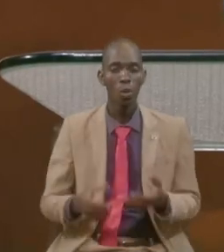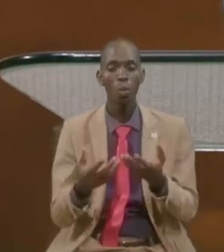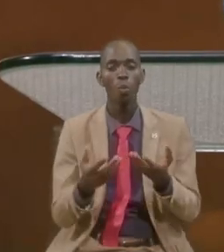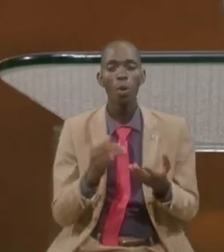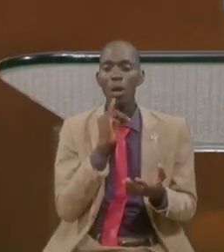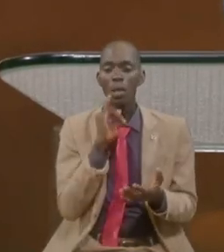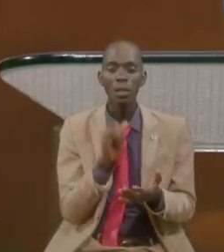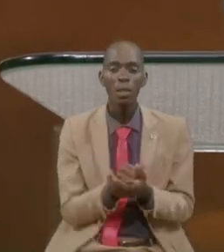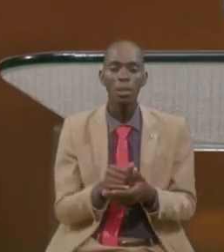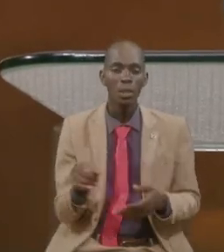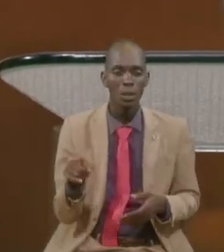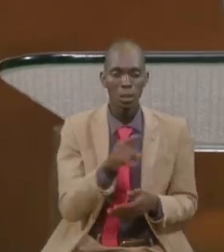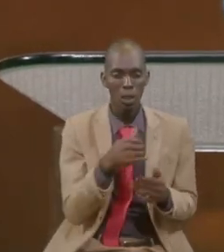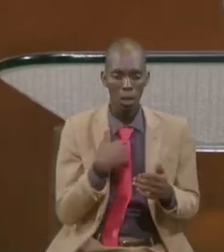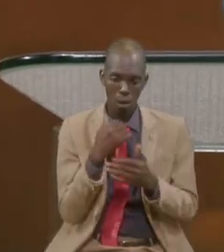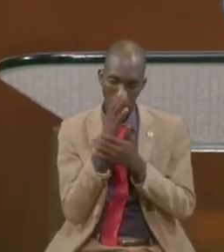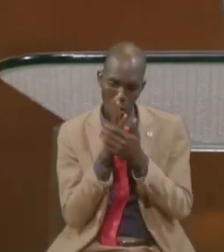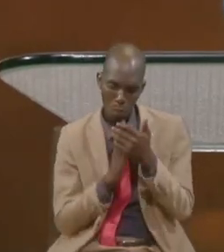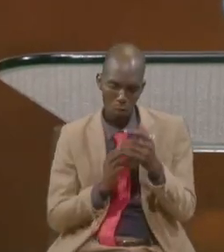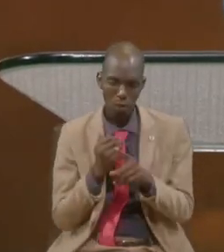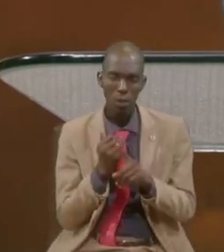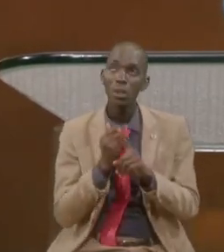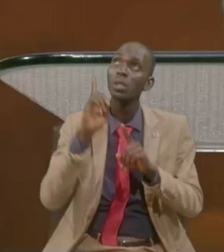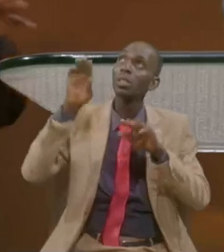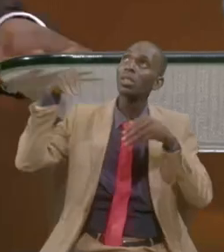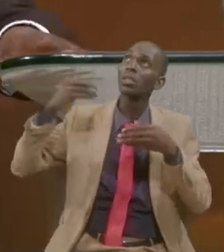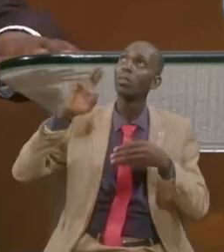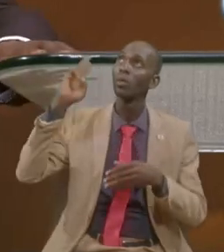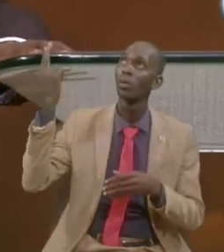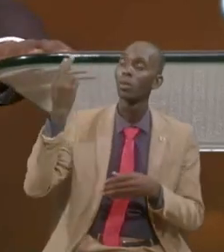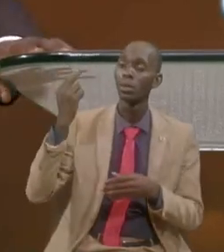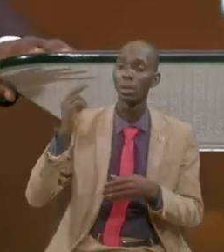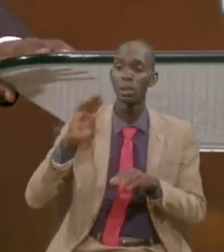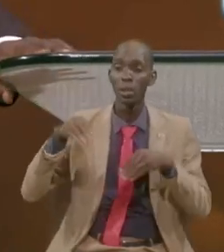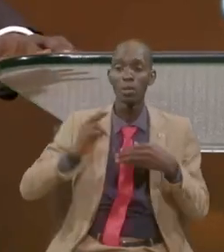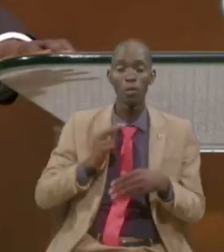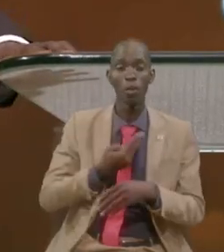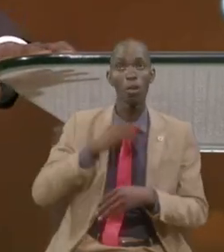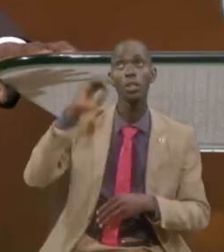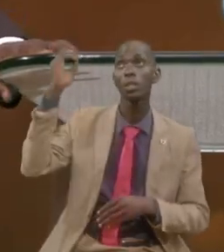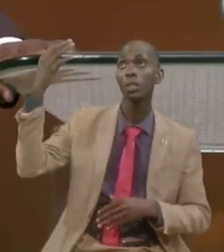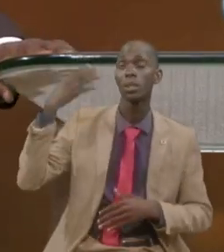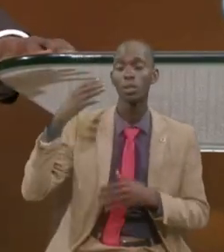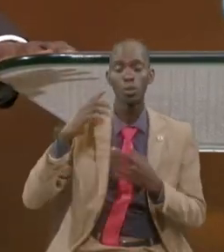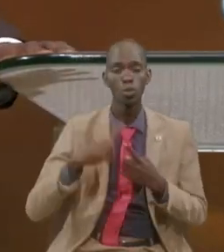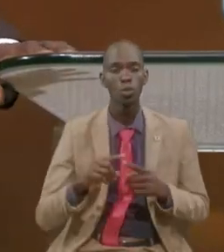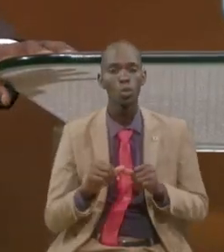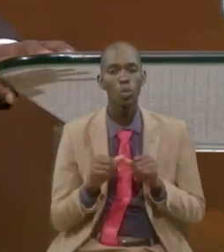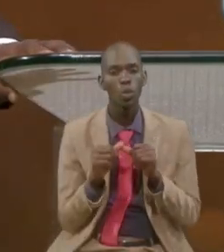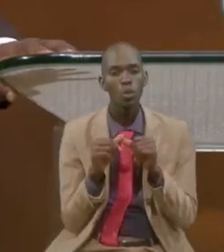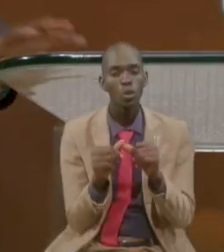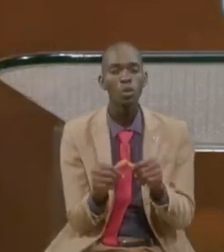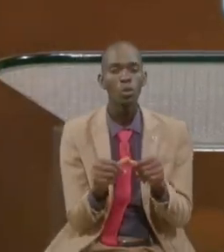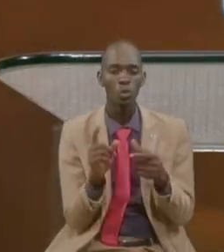c'est qu'il s'humilie, il leur donne la grâce, il continue de s'humilier et il leur donne plus de grâce